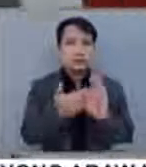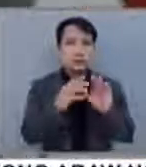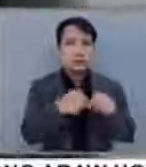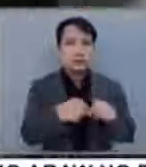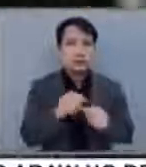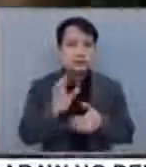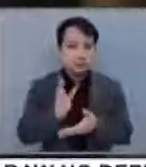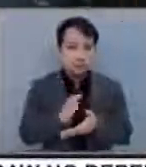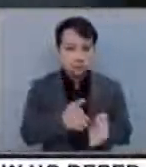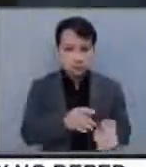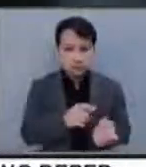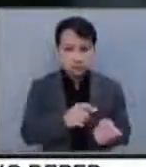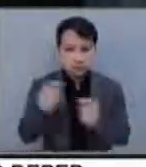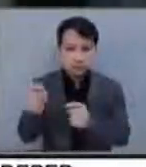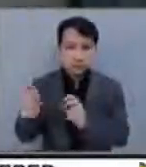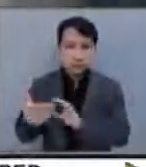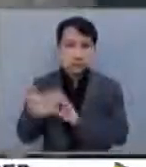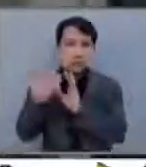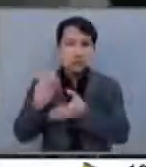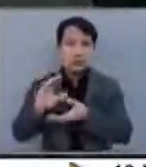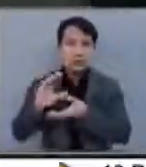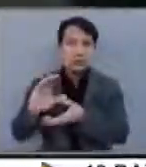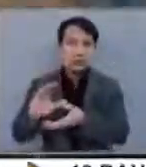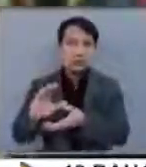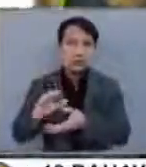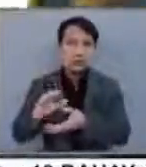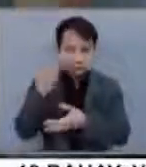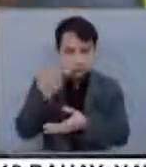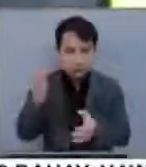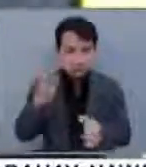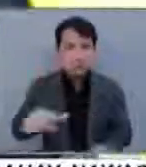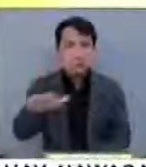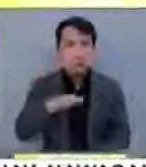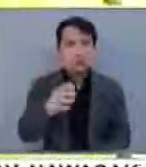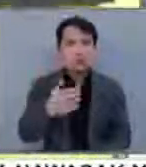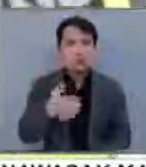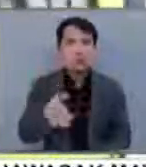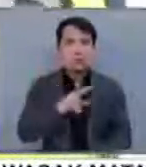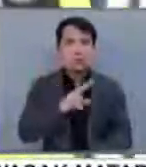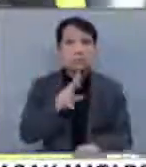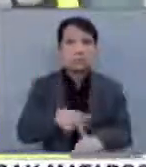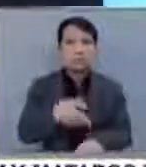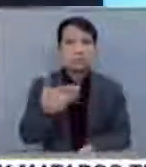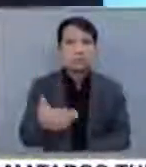Sibugay. Bernard Haudian para sa Morning Show ng Bayan, Rise and Shine, Pilipinas.